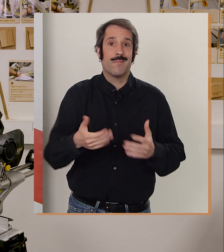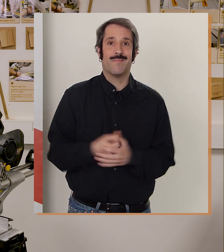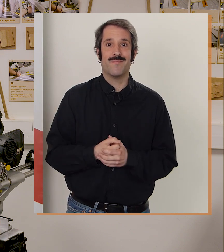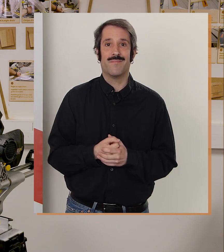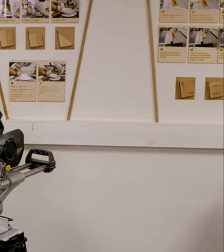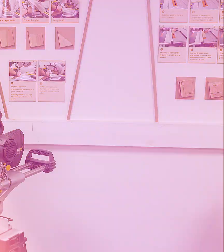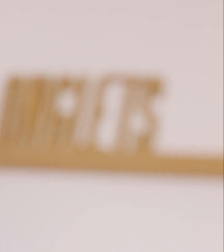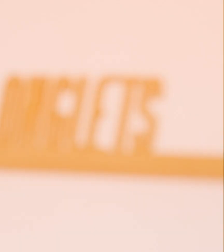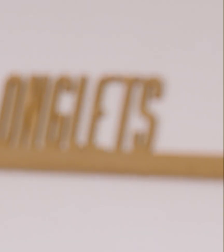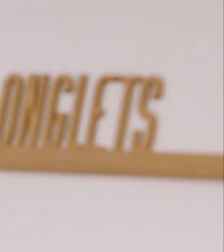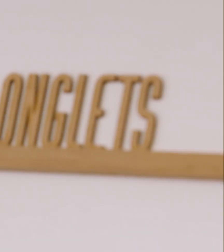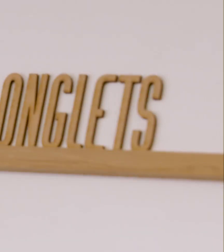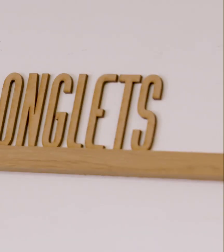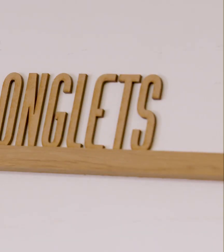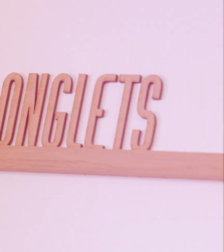sera coupée.